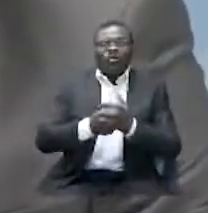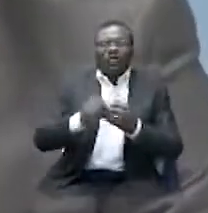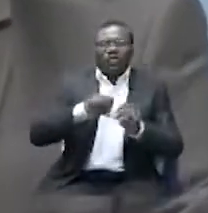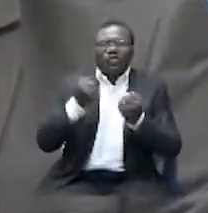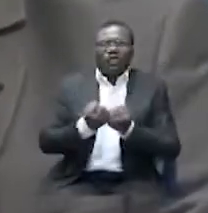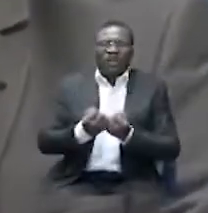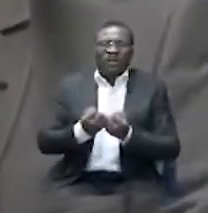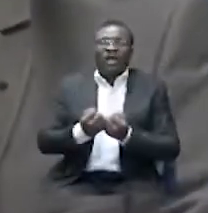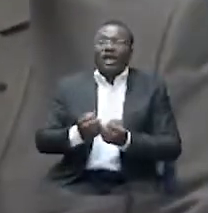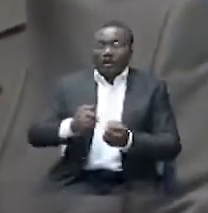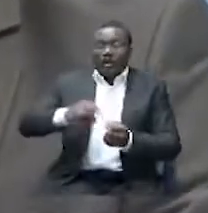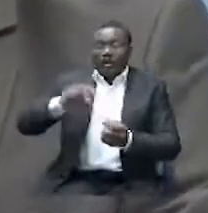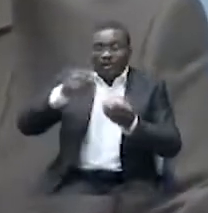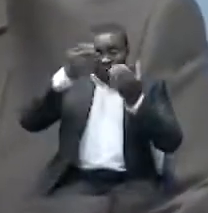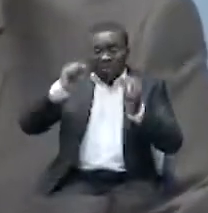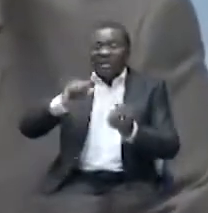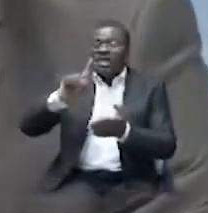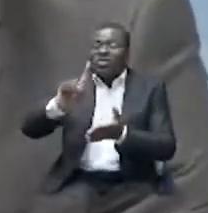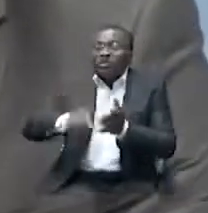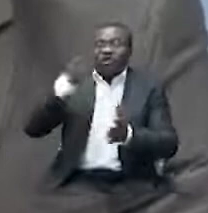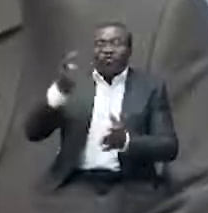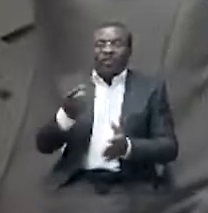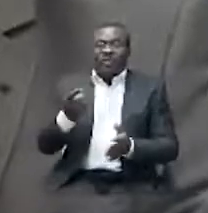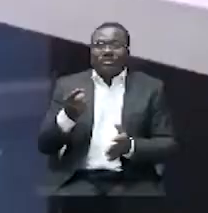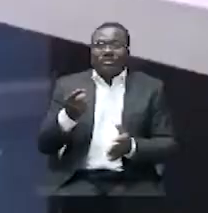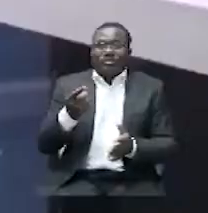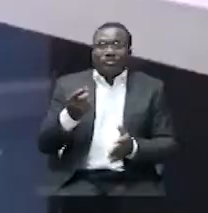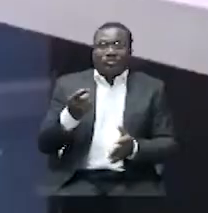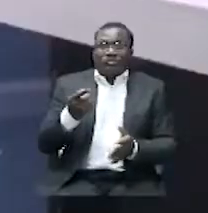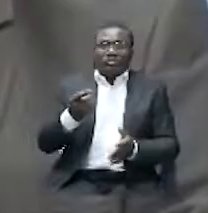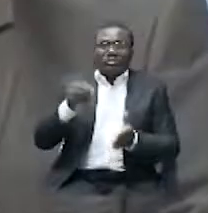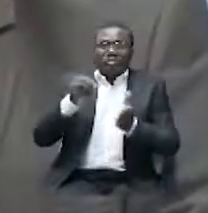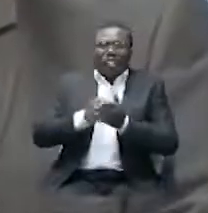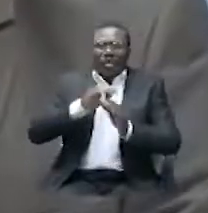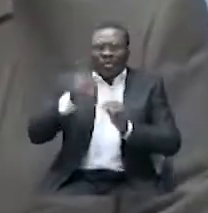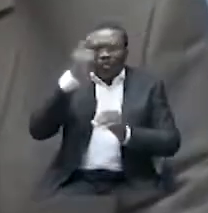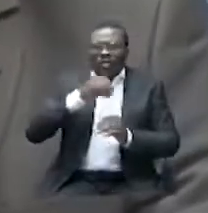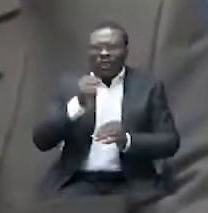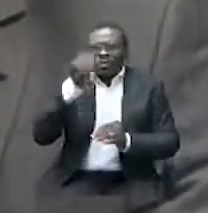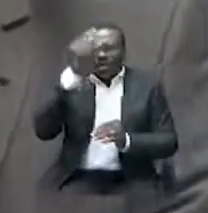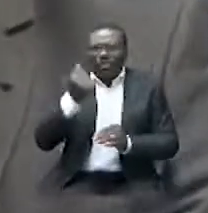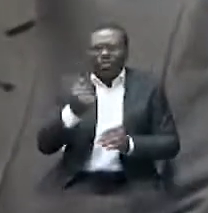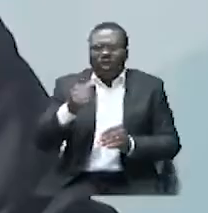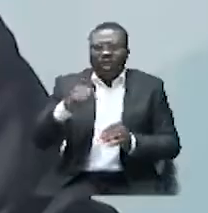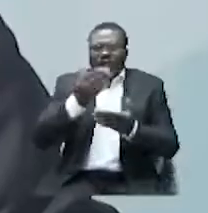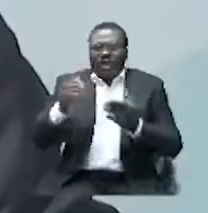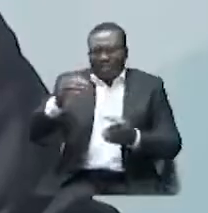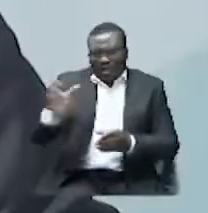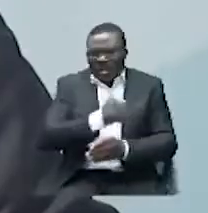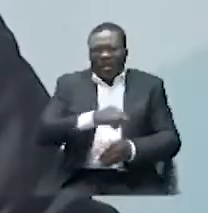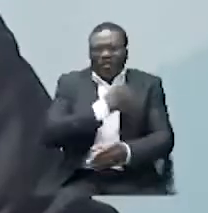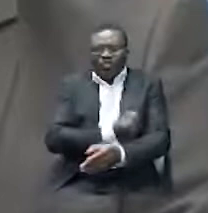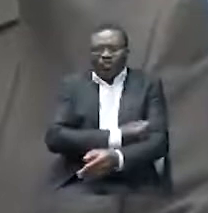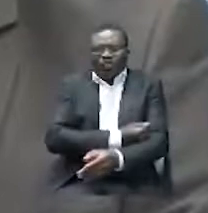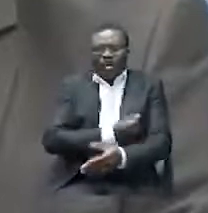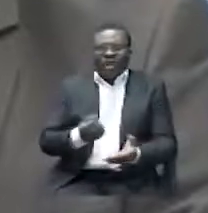unique pour le président et ça fait... On ne comprend pas comment quelqu'un qui gagne le pouvoir, qui a envie de